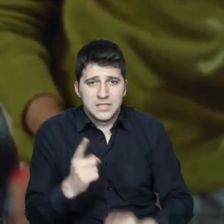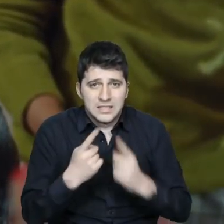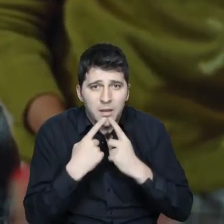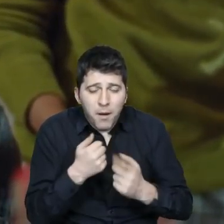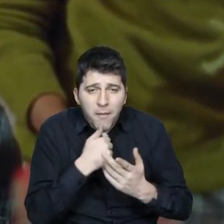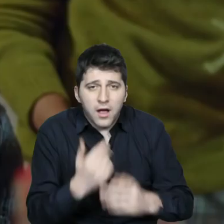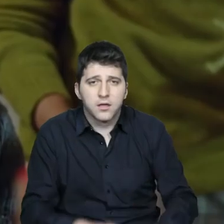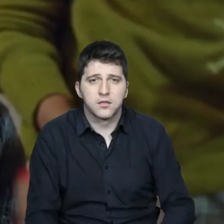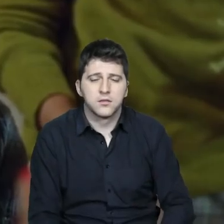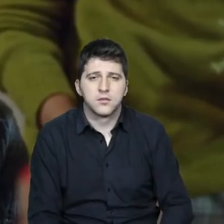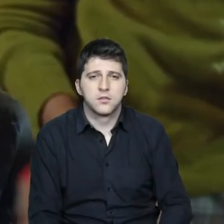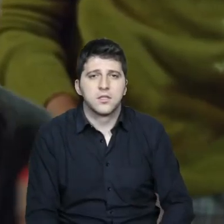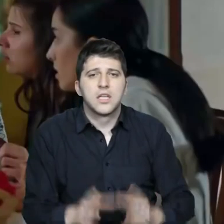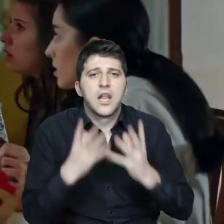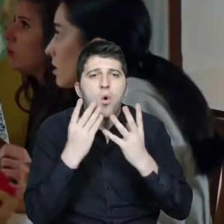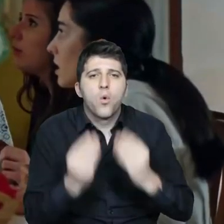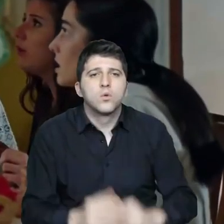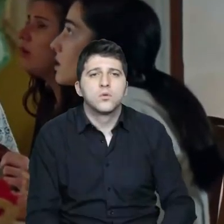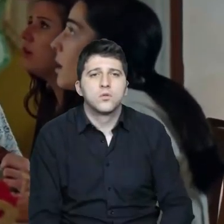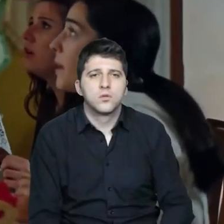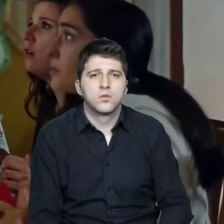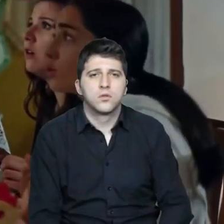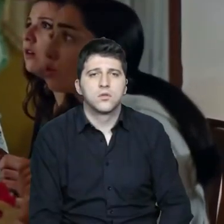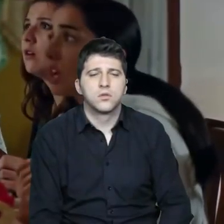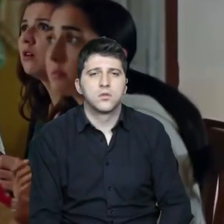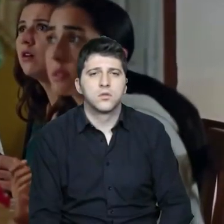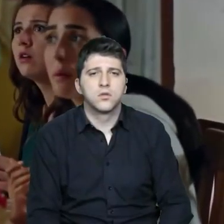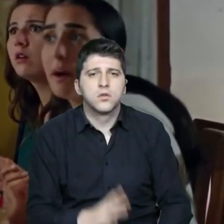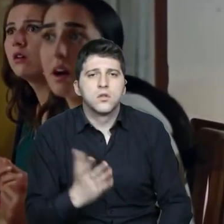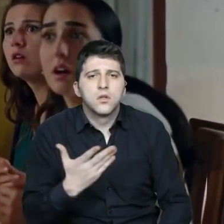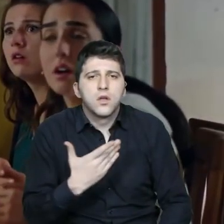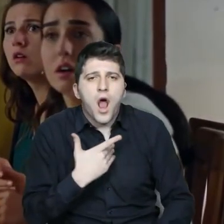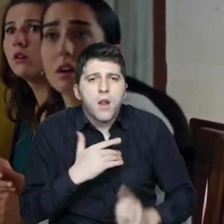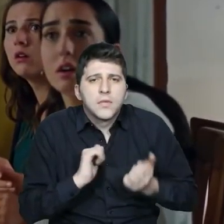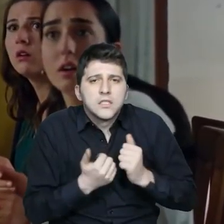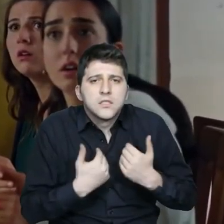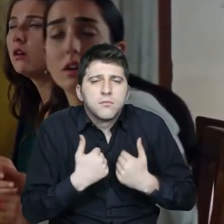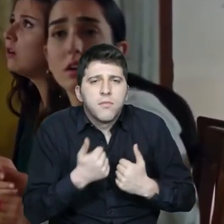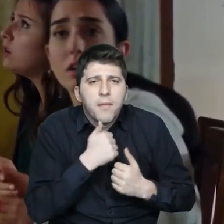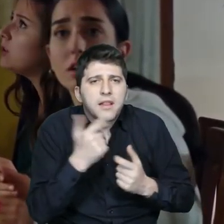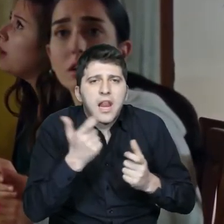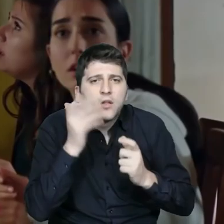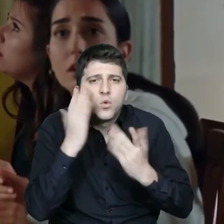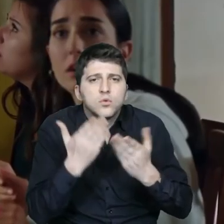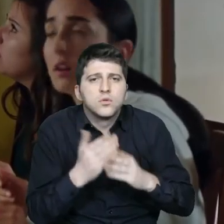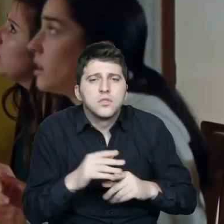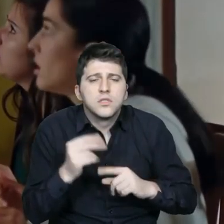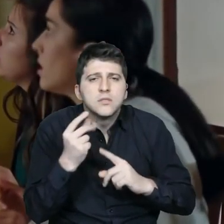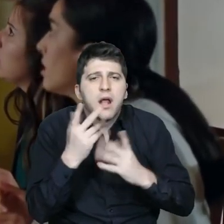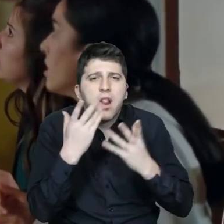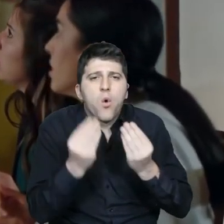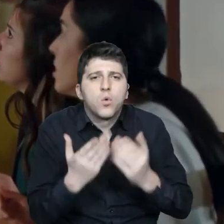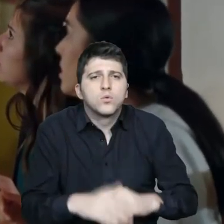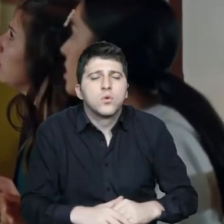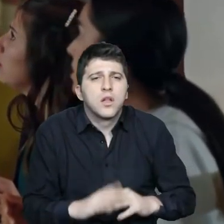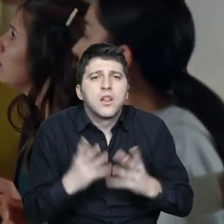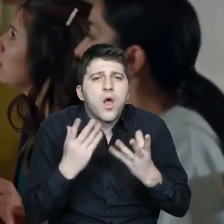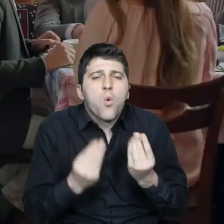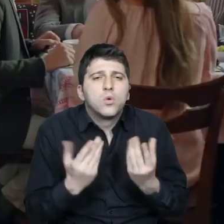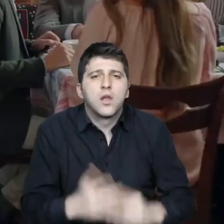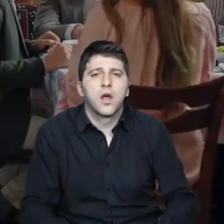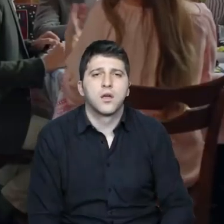baba. Ne oldu? Ya kalkten mi götüreceksin bizi baba? Nereye gidiyorsun öyle? İsmail niye aradı? Ne oldu